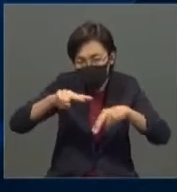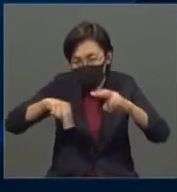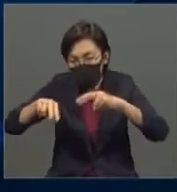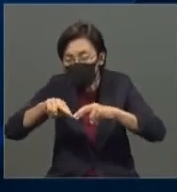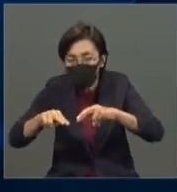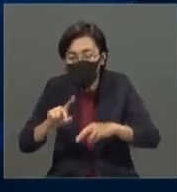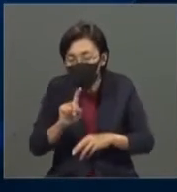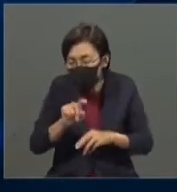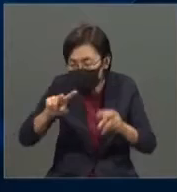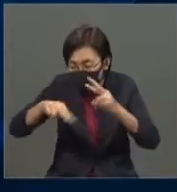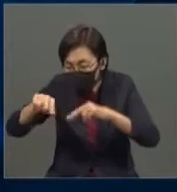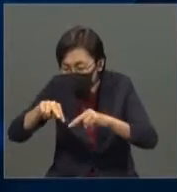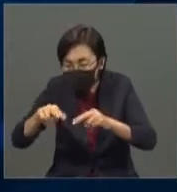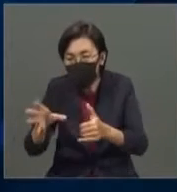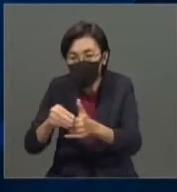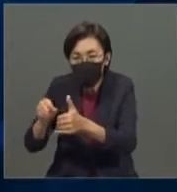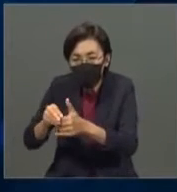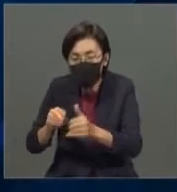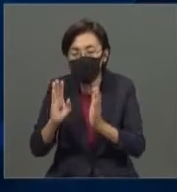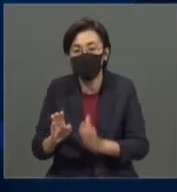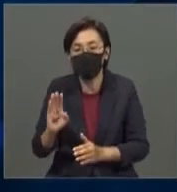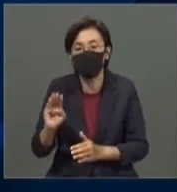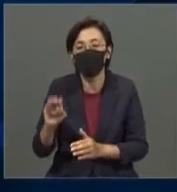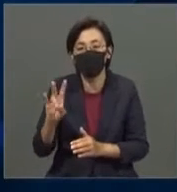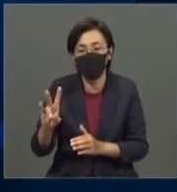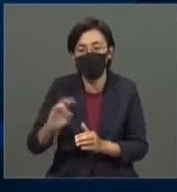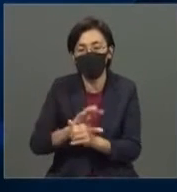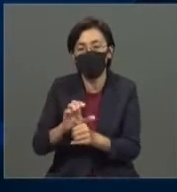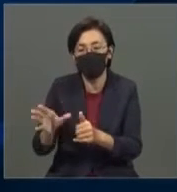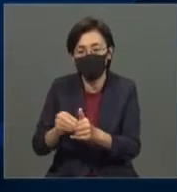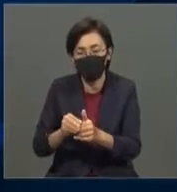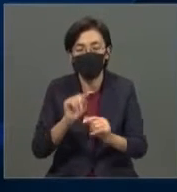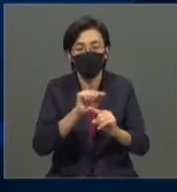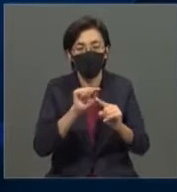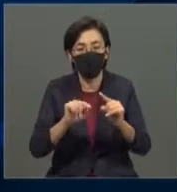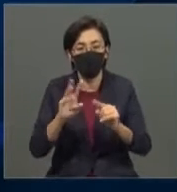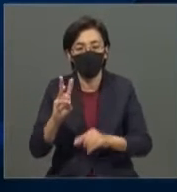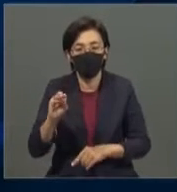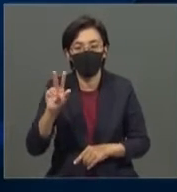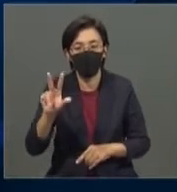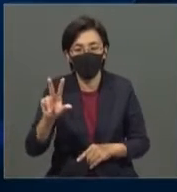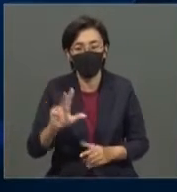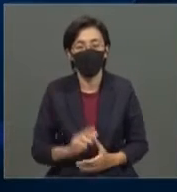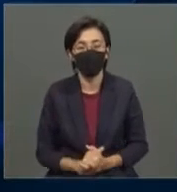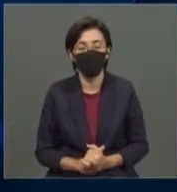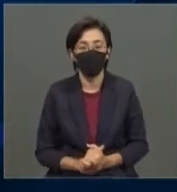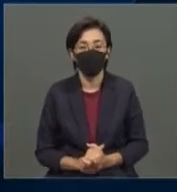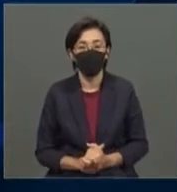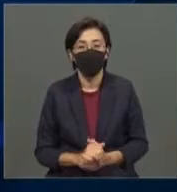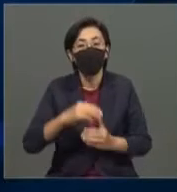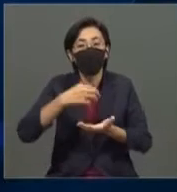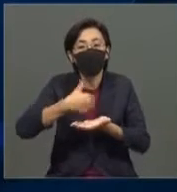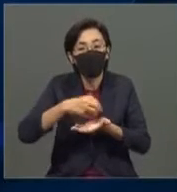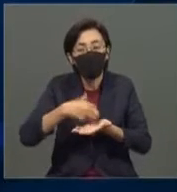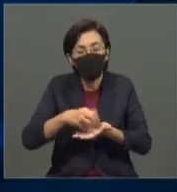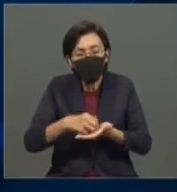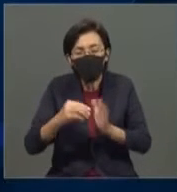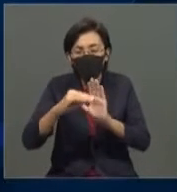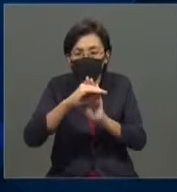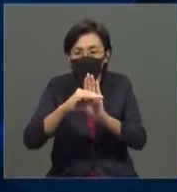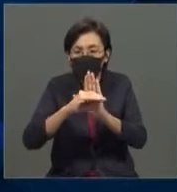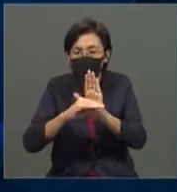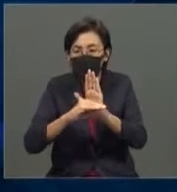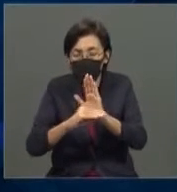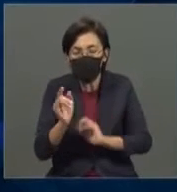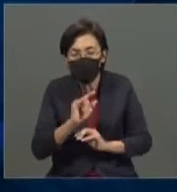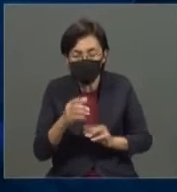สุ่มไป74รายก็พบ47รายก็คิดเป็น 63%หลายเรื่องก็เกิดขึ้นจากการไป